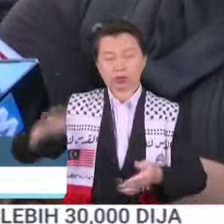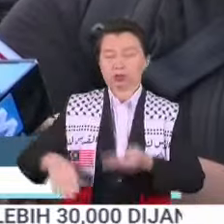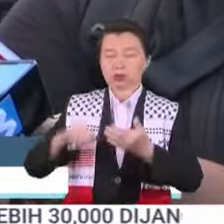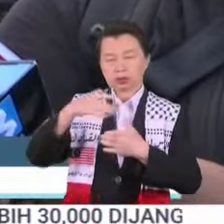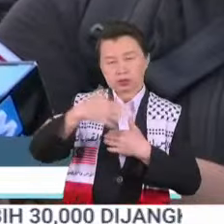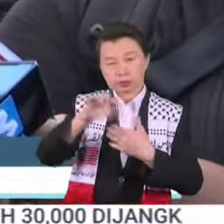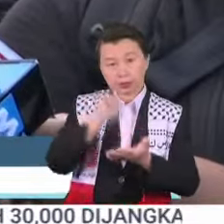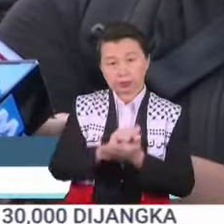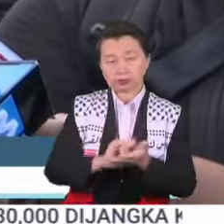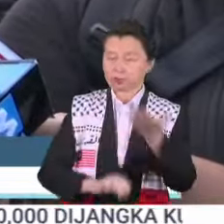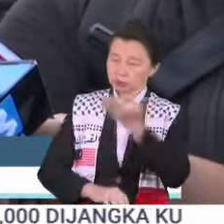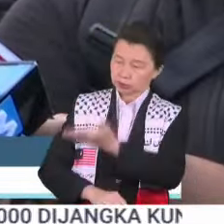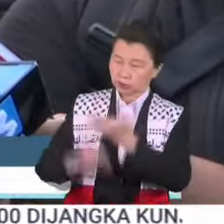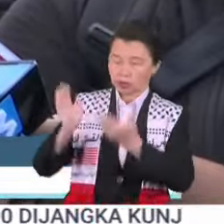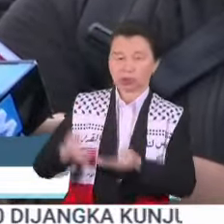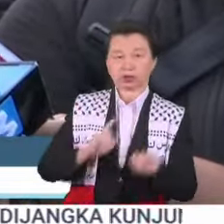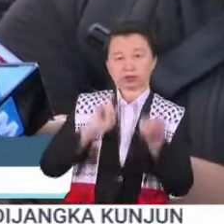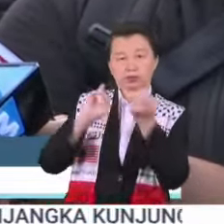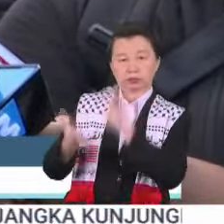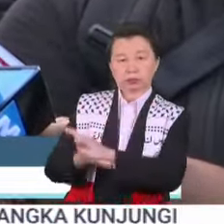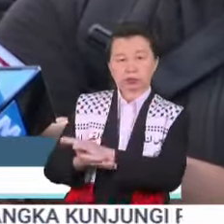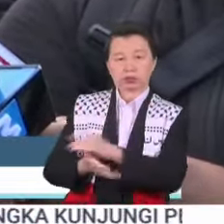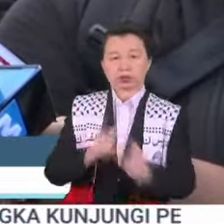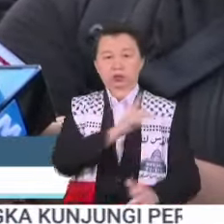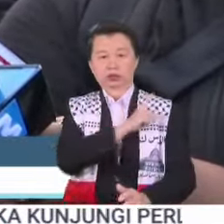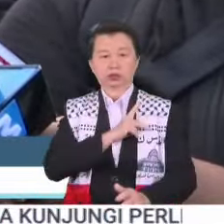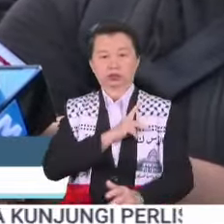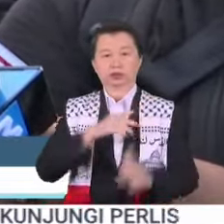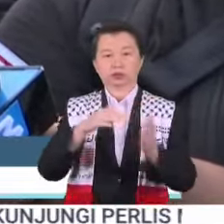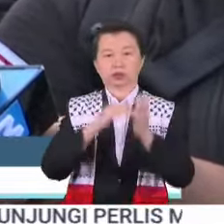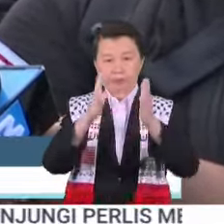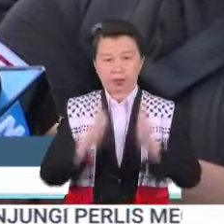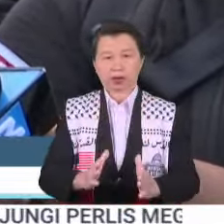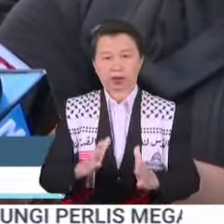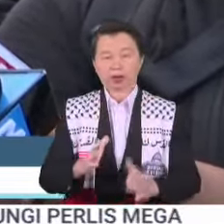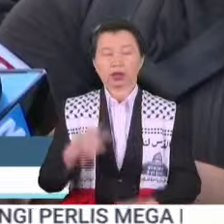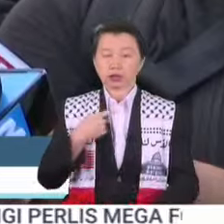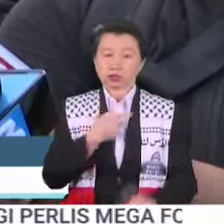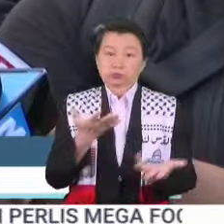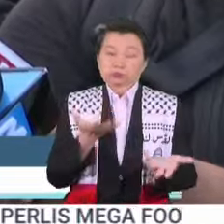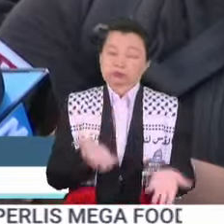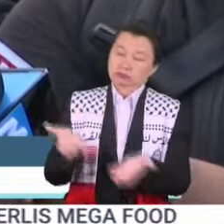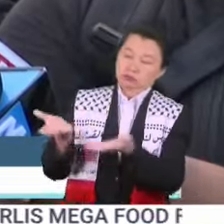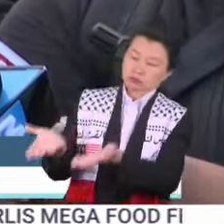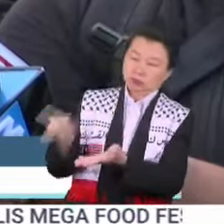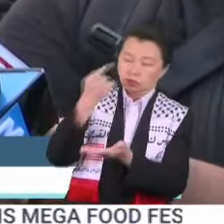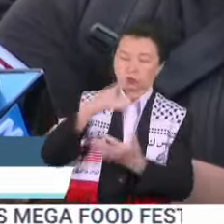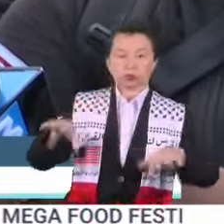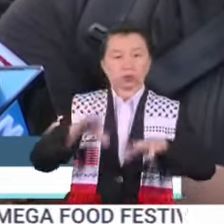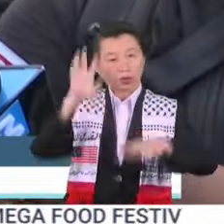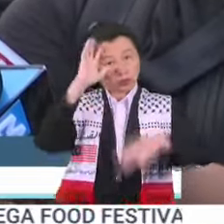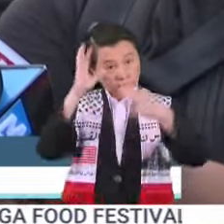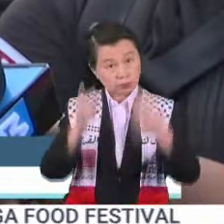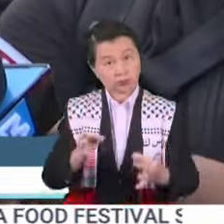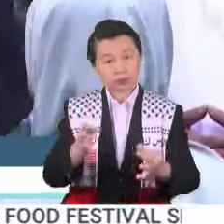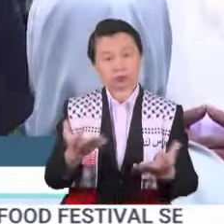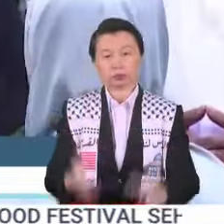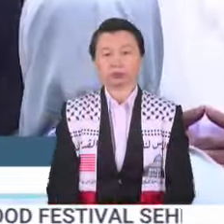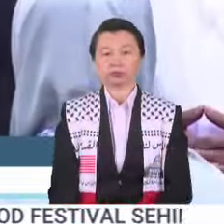akan dinobat sebagai Ketua Pembangkang. Jadi kita serah kepada mereka lah untuk buat keputusan itu.